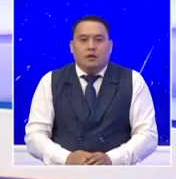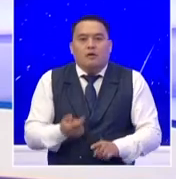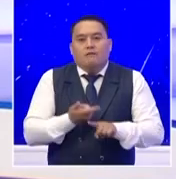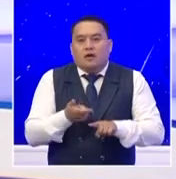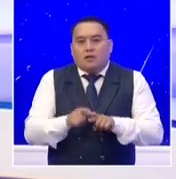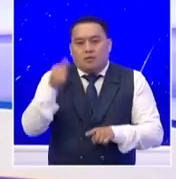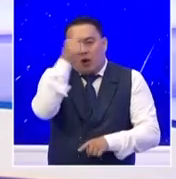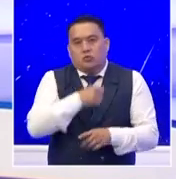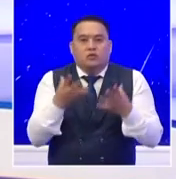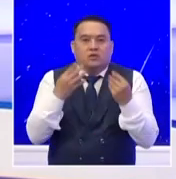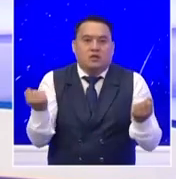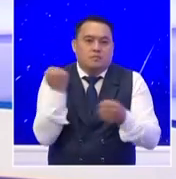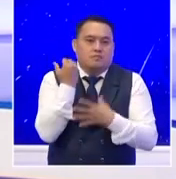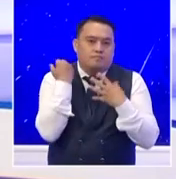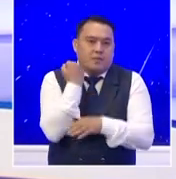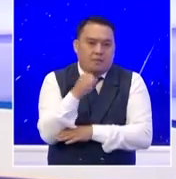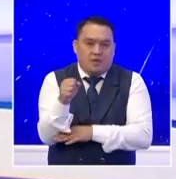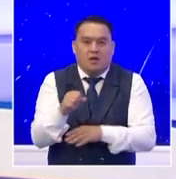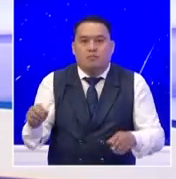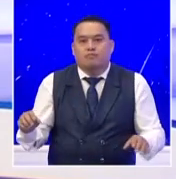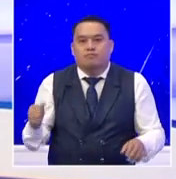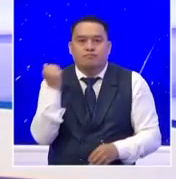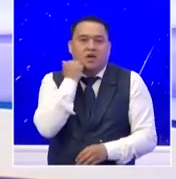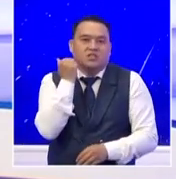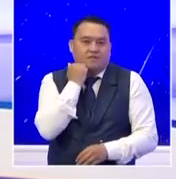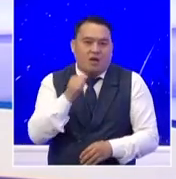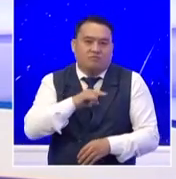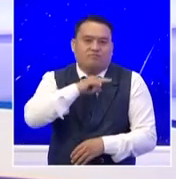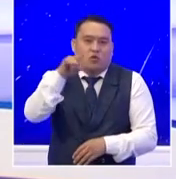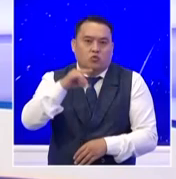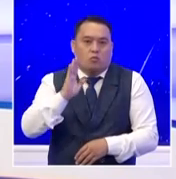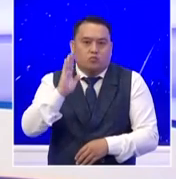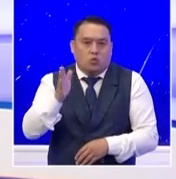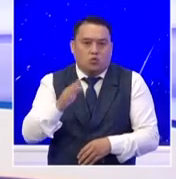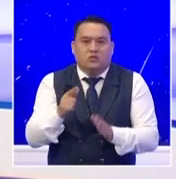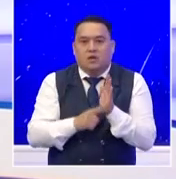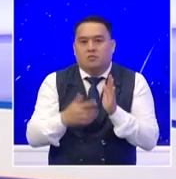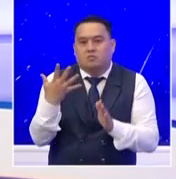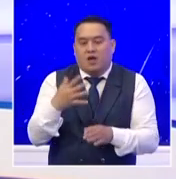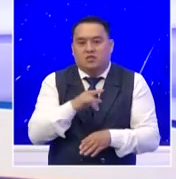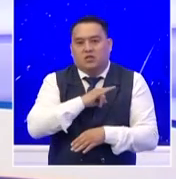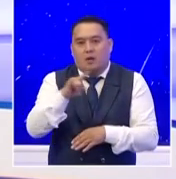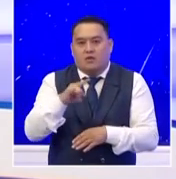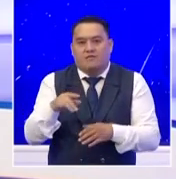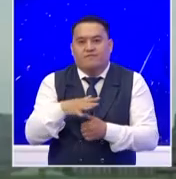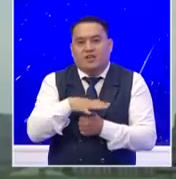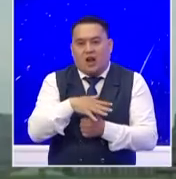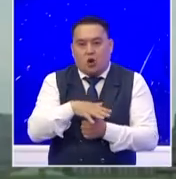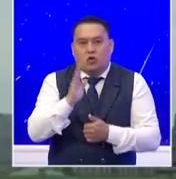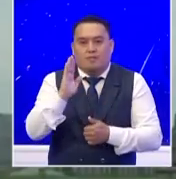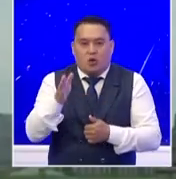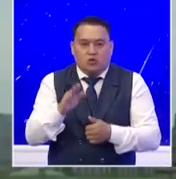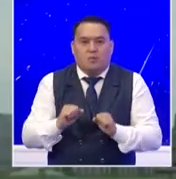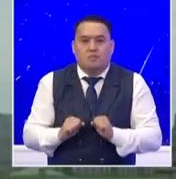В этом году на День Победы в Москве состоится воздушный парад. Над Красной площадью пролетят 75 самолетов и вертолетов. Об